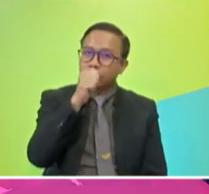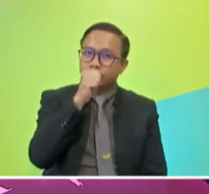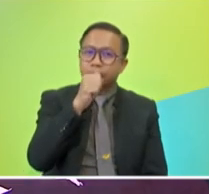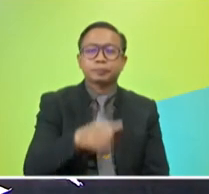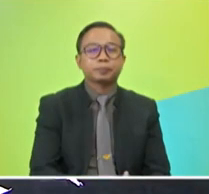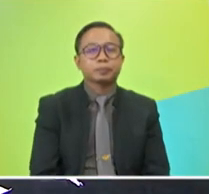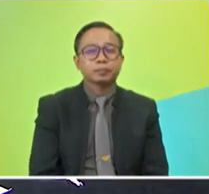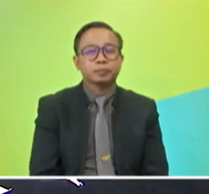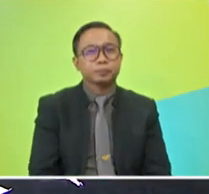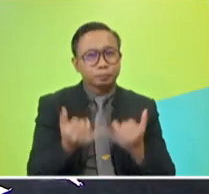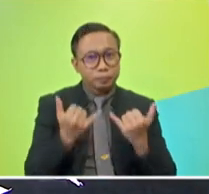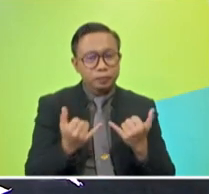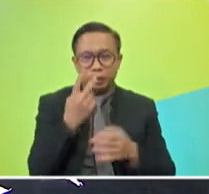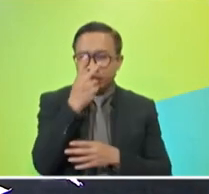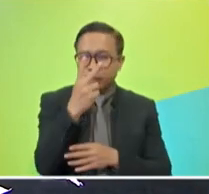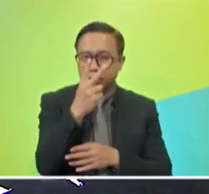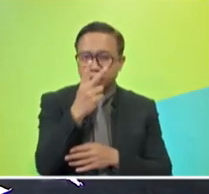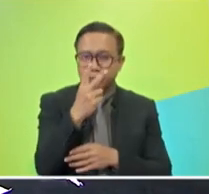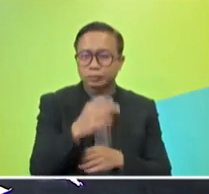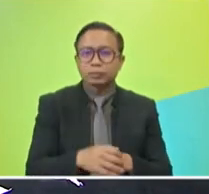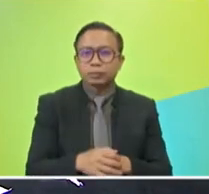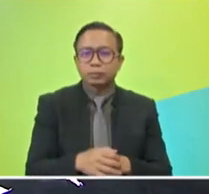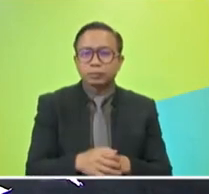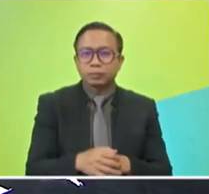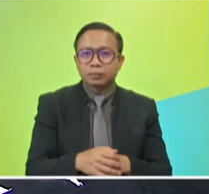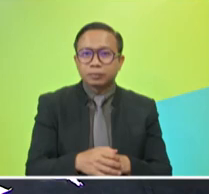Oke sekarang kita tengok situasi kedua